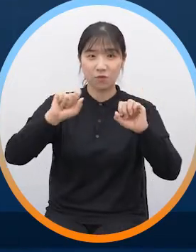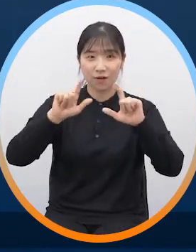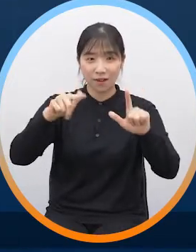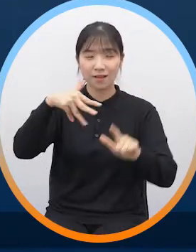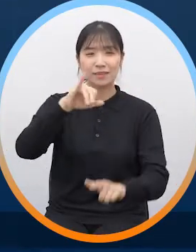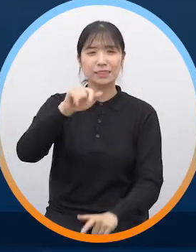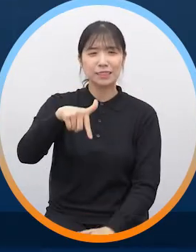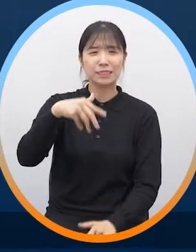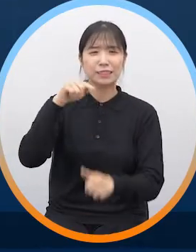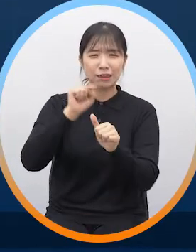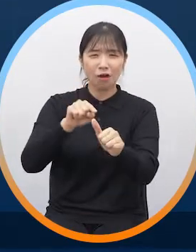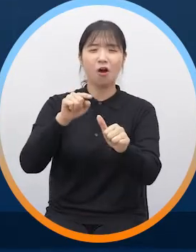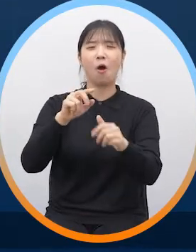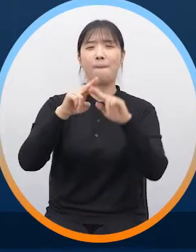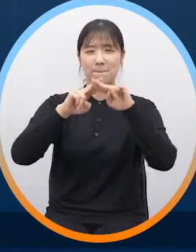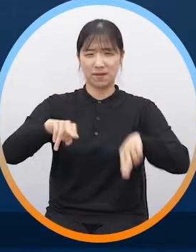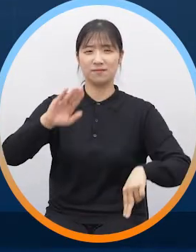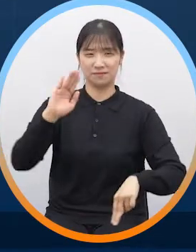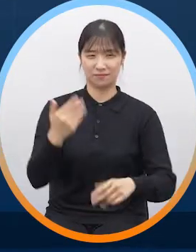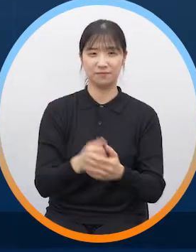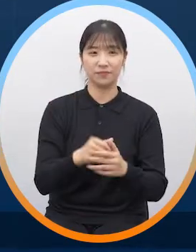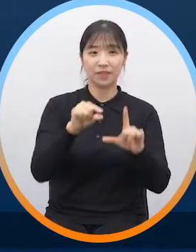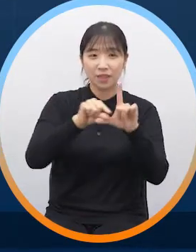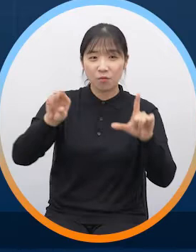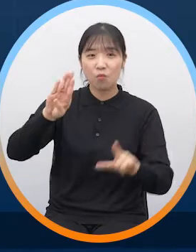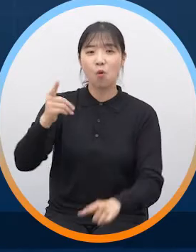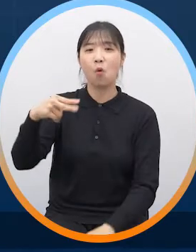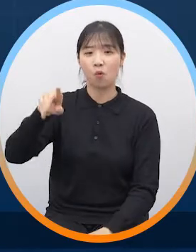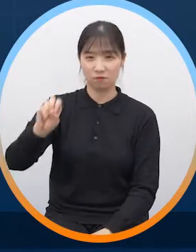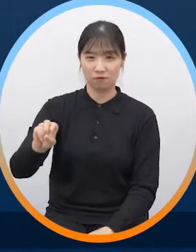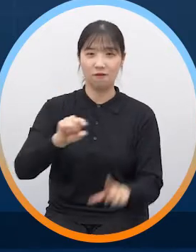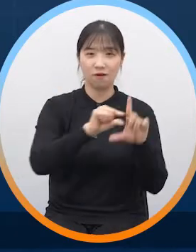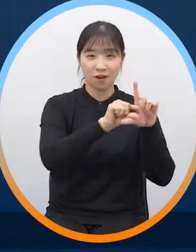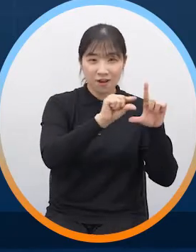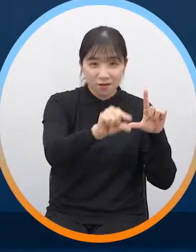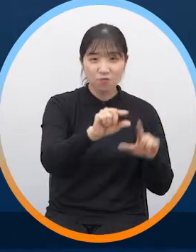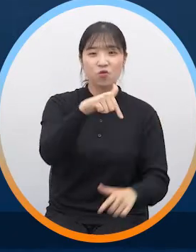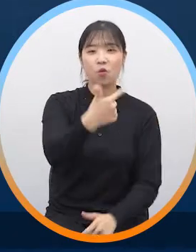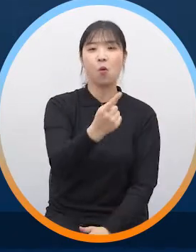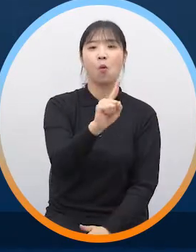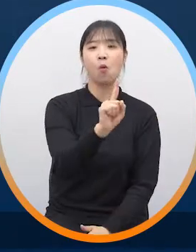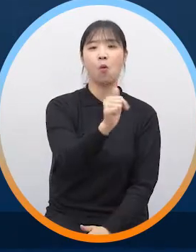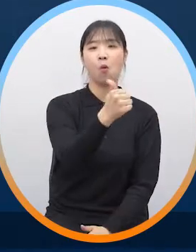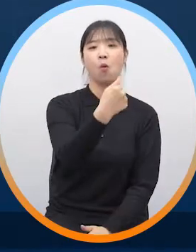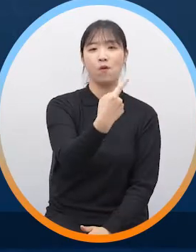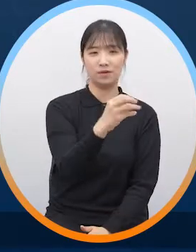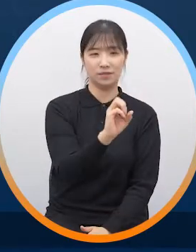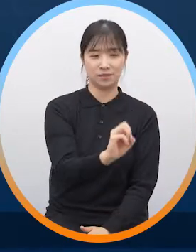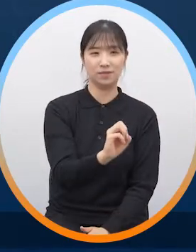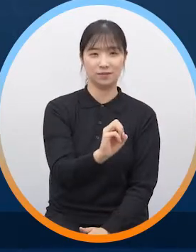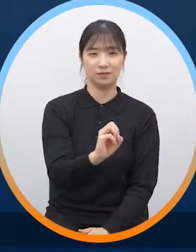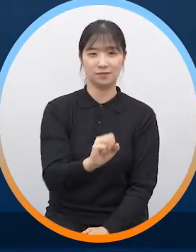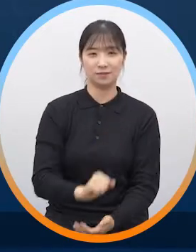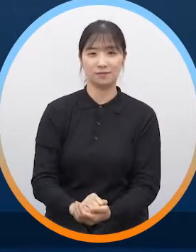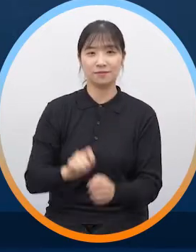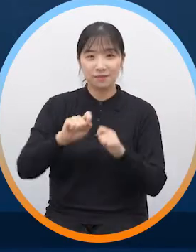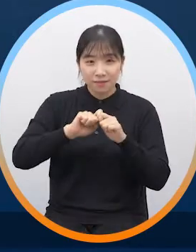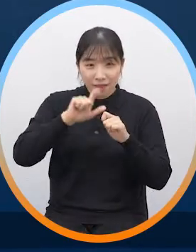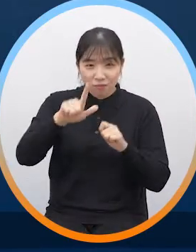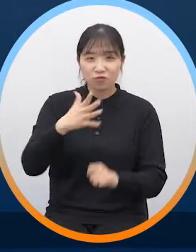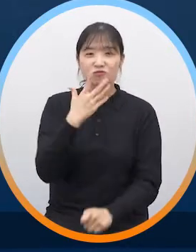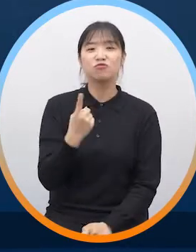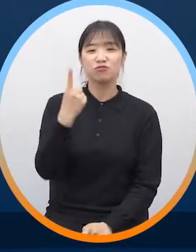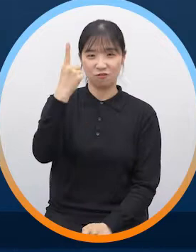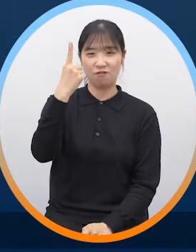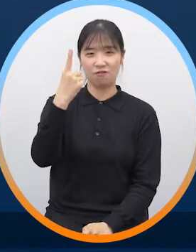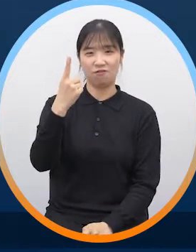폐지가 되게 됩니다. 일부는 보성으로, 일부는 고흥으로, 대부분이 순천으로